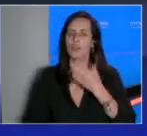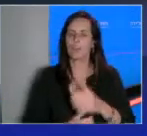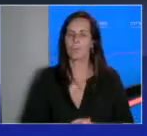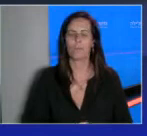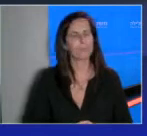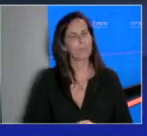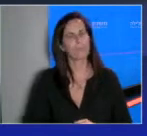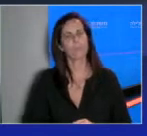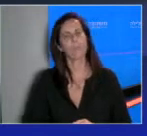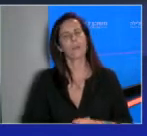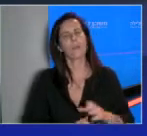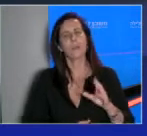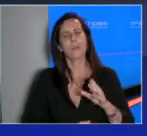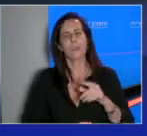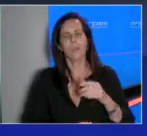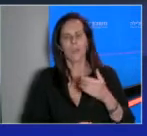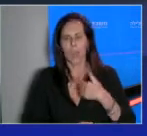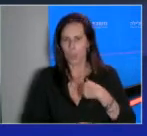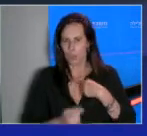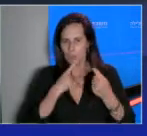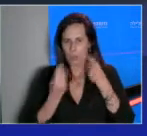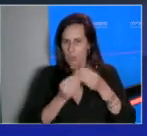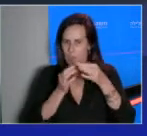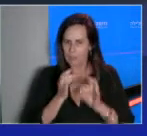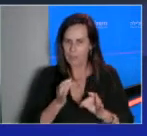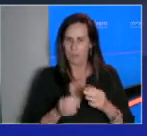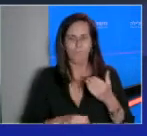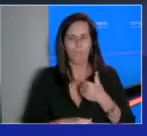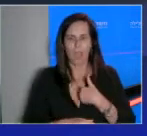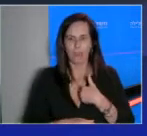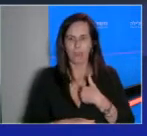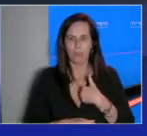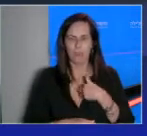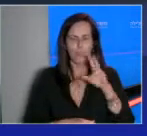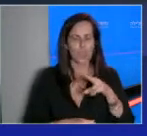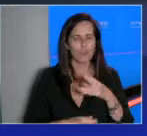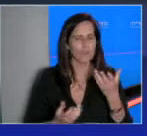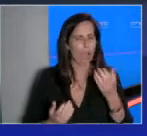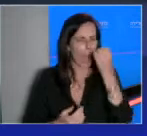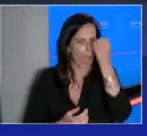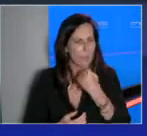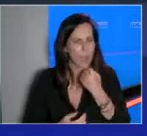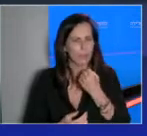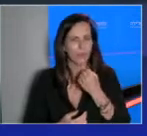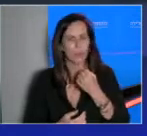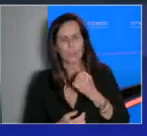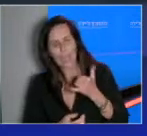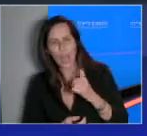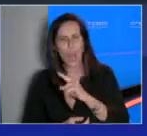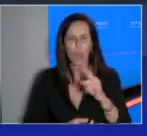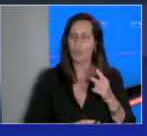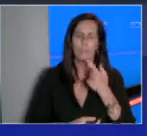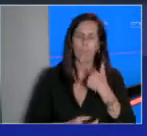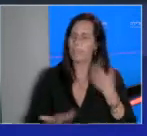גמור, מה קורה אני? אני בסדר גמור, תראי, אנחנו מדברים על משהו ספציפי ואני קורא כאילו יש דיווחים, החמאס דוחה, החמאס לא דוחה.